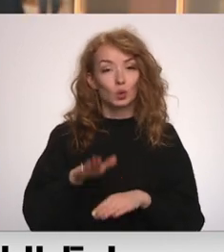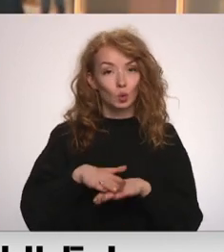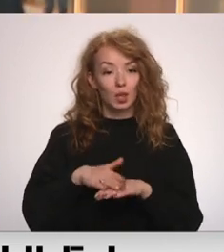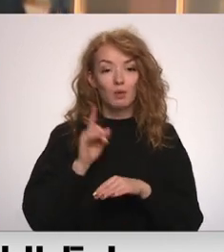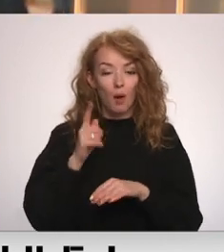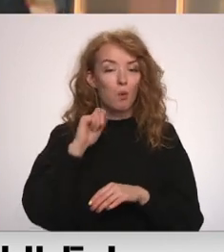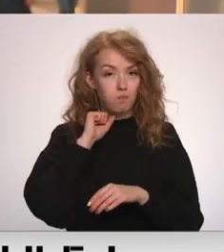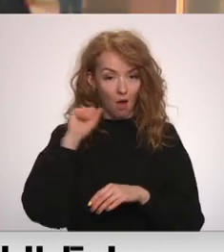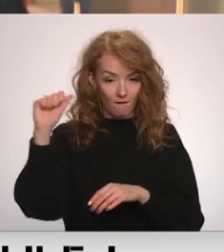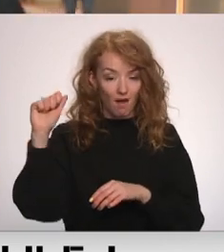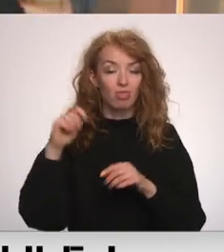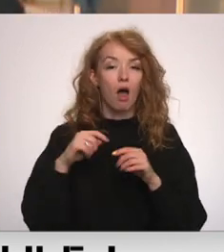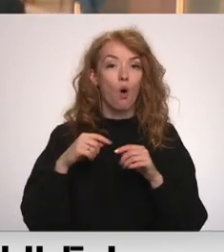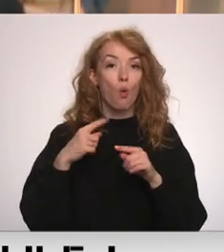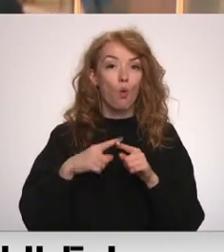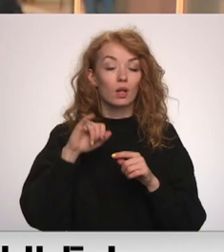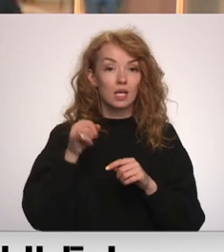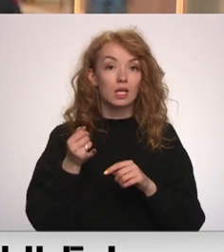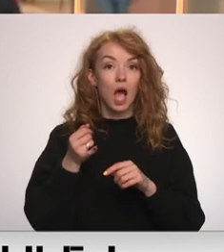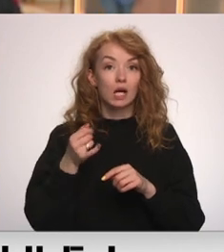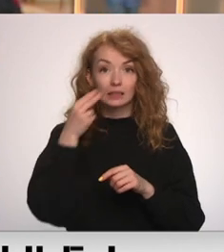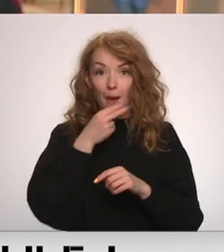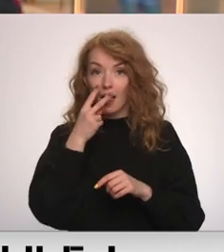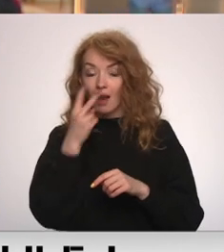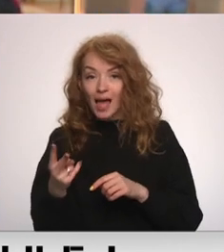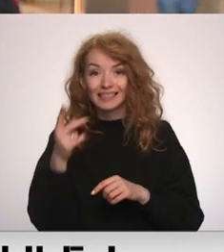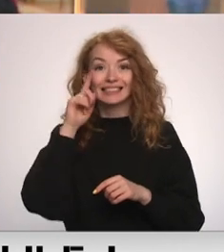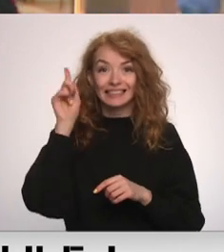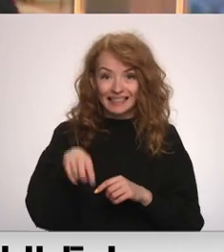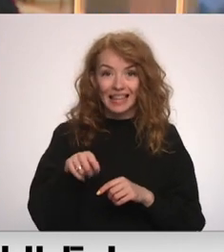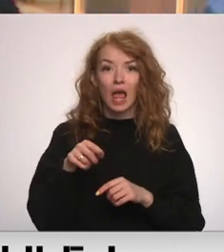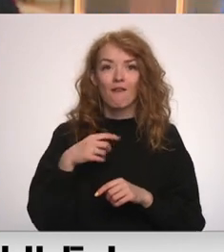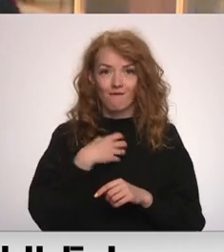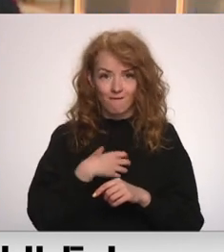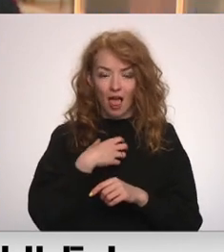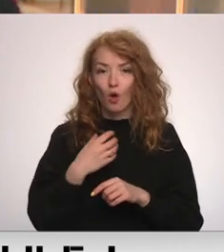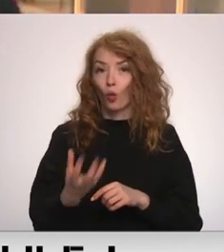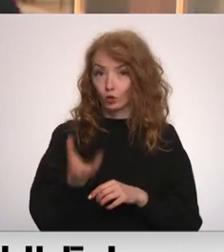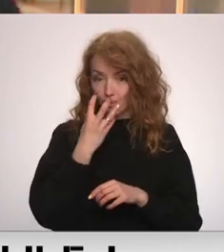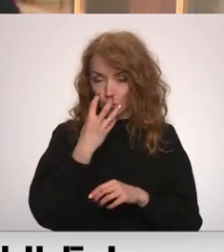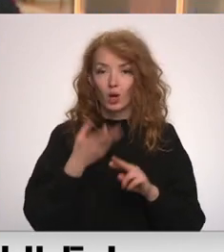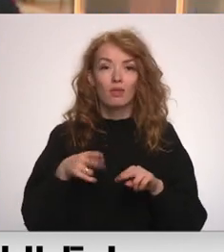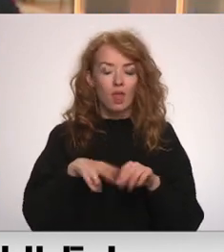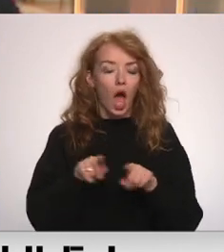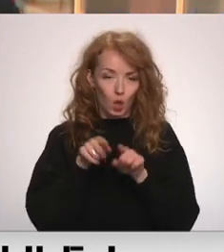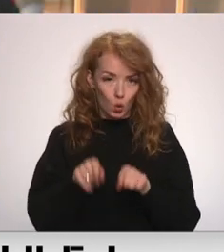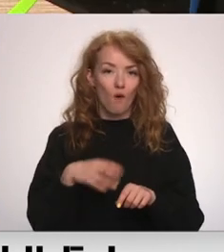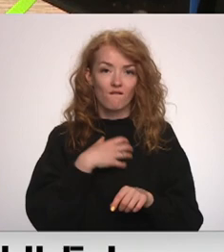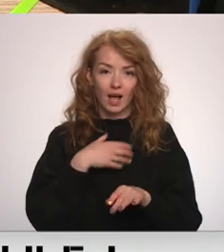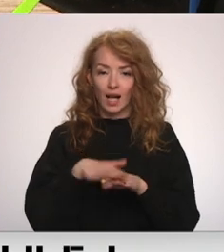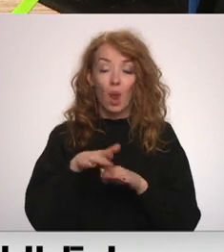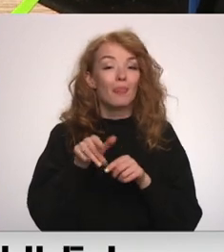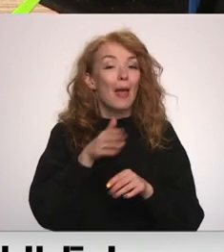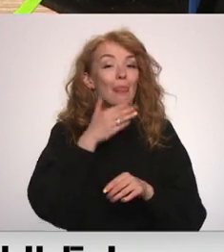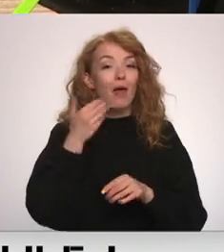jābūt pavadā. Ja saimnieks redz un zina, un ir nepieciešams uzspurnums, tad, protams, arī to vajag lietot, tā nav